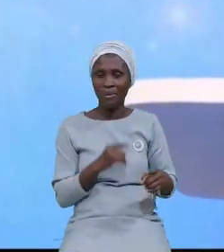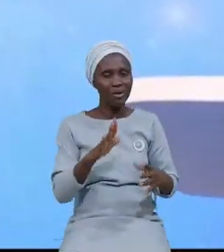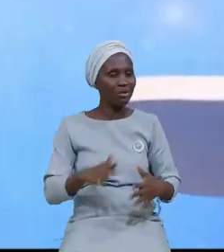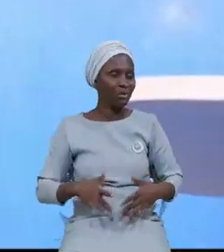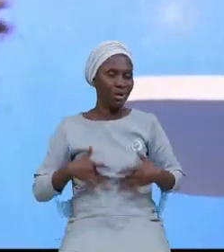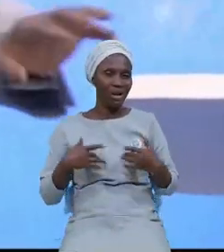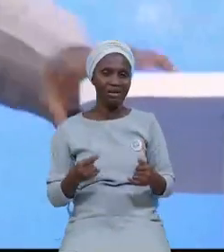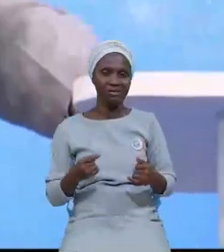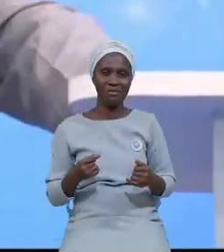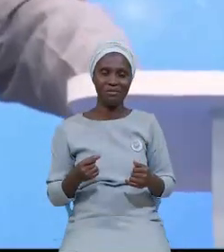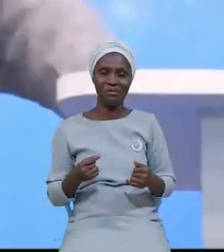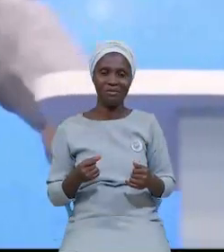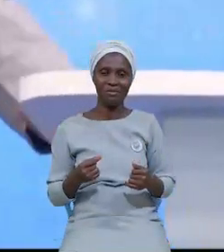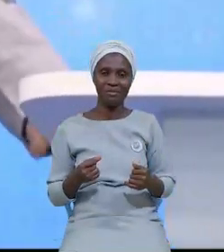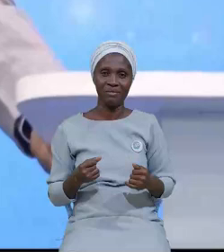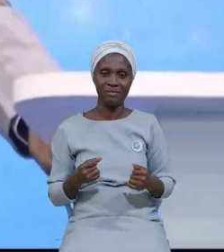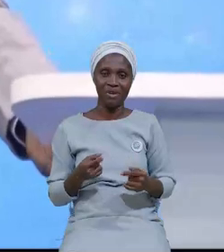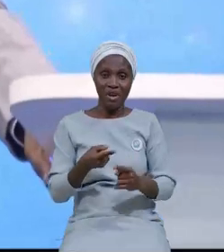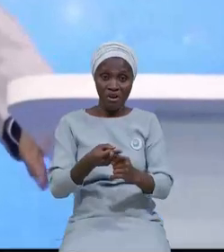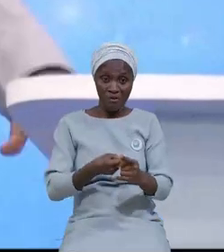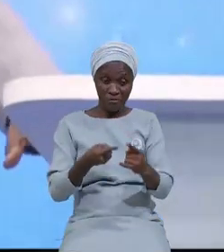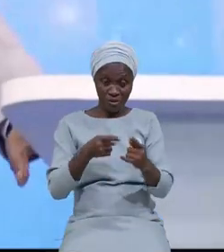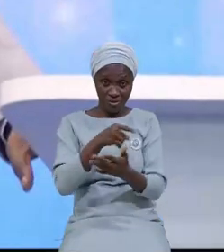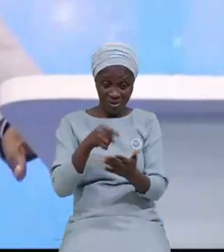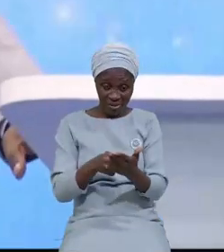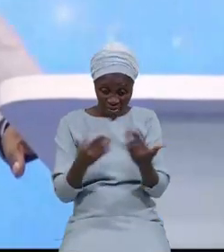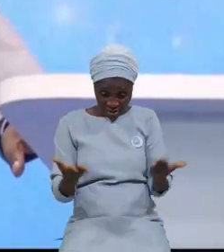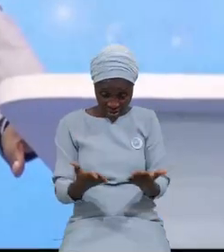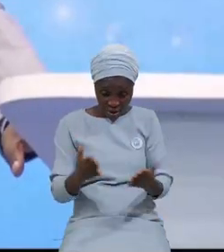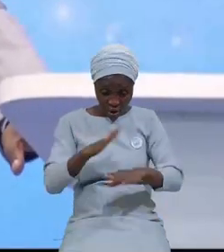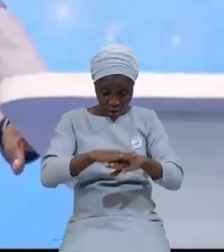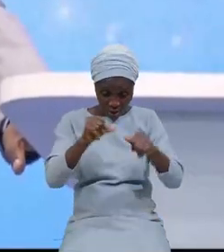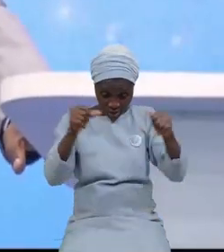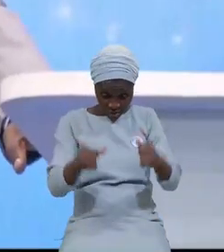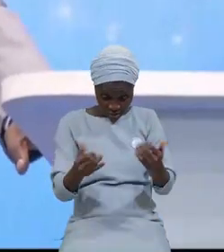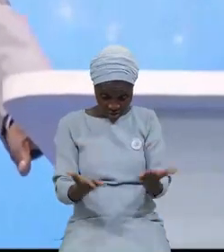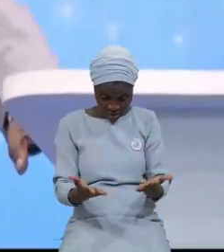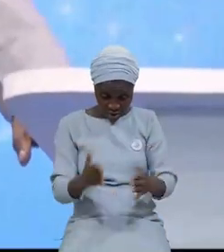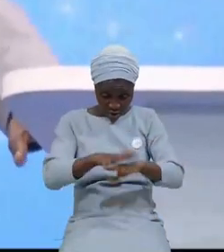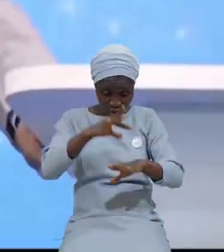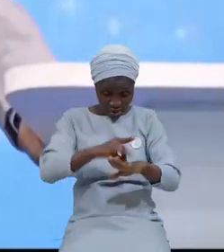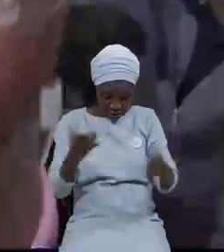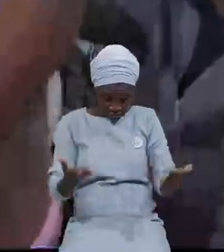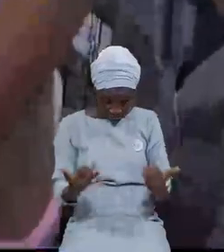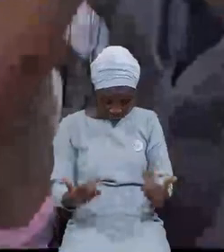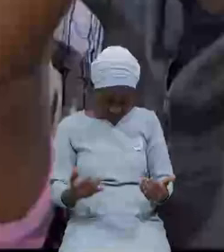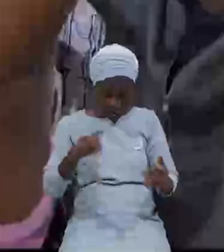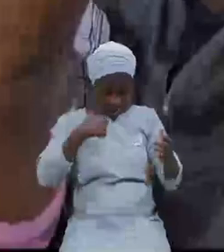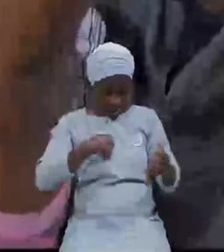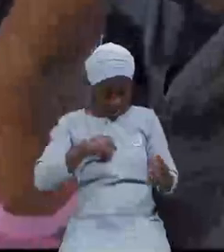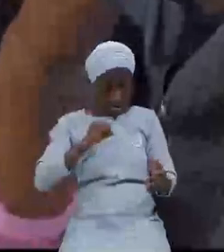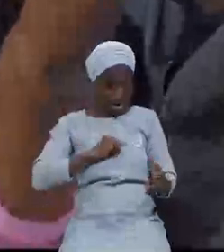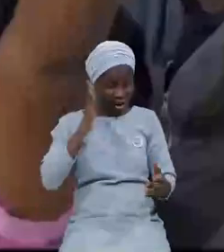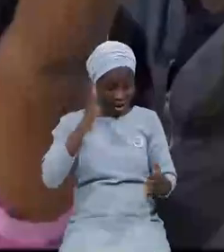vie qui tourmente ta vie depuis ce pupitre ici sur la terre je vais